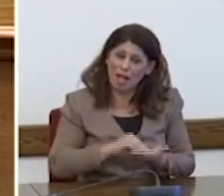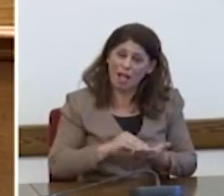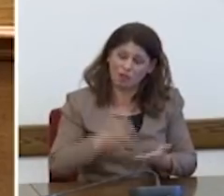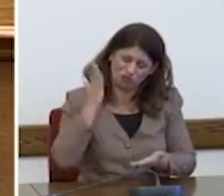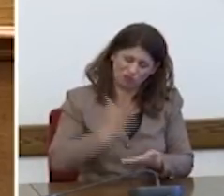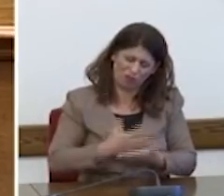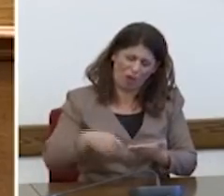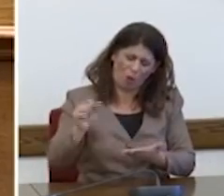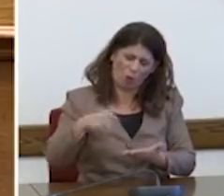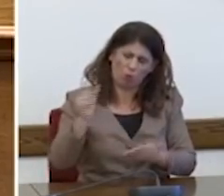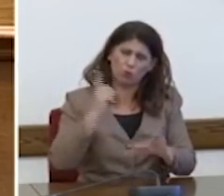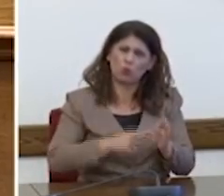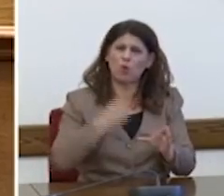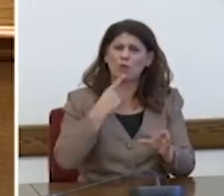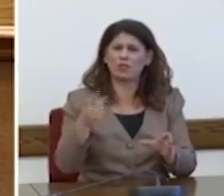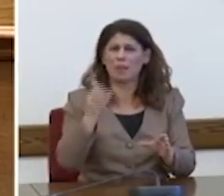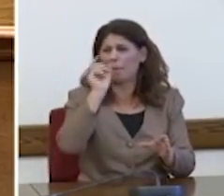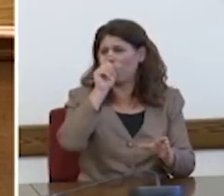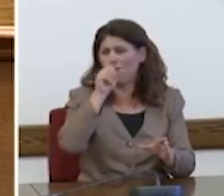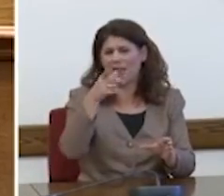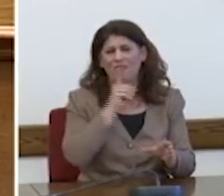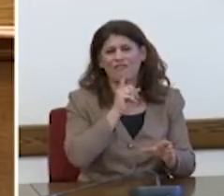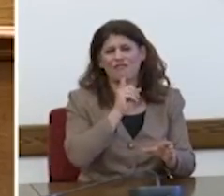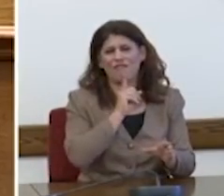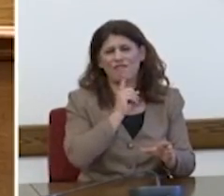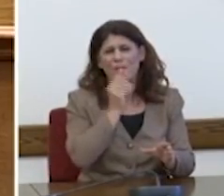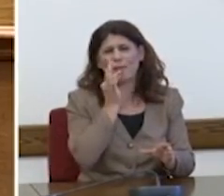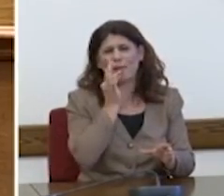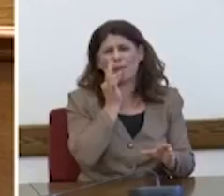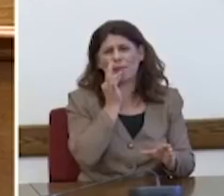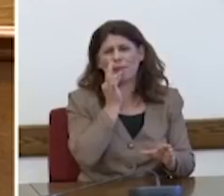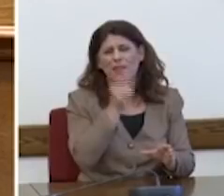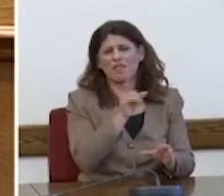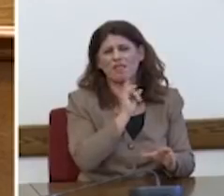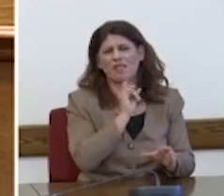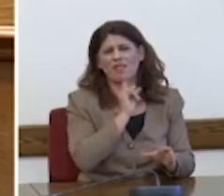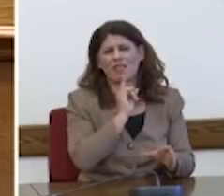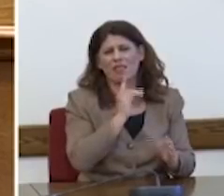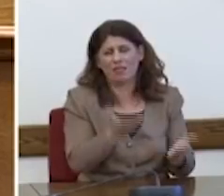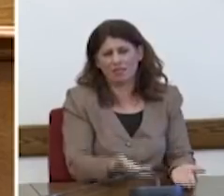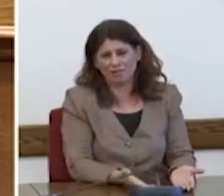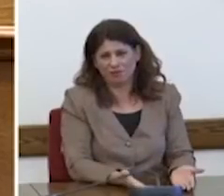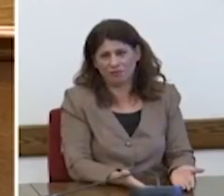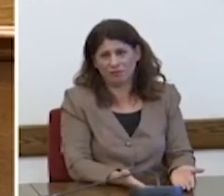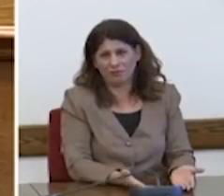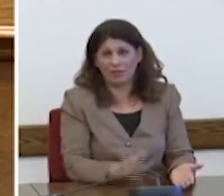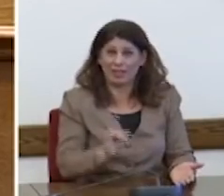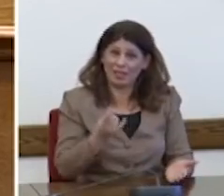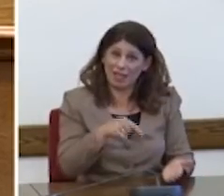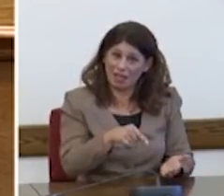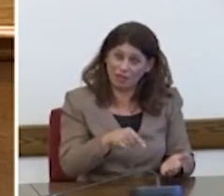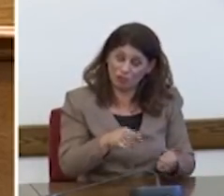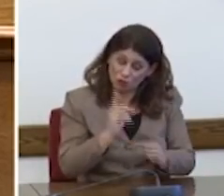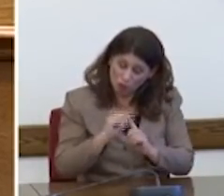κουκουέ, όπως λέτε, παπαγαλίζοντας την ίδια καραμέλα πάρα πολλά χρόνια τώρα, ή προκύπτει από συγκεκριμένα